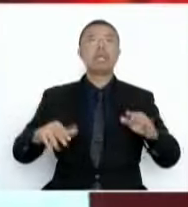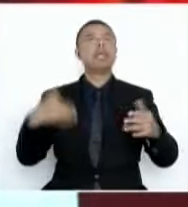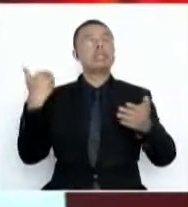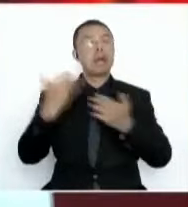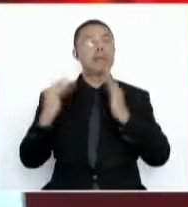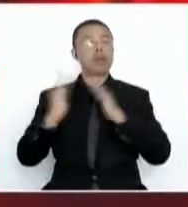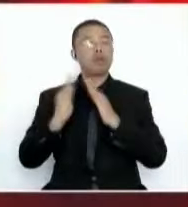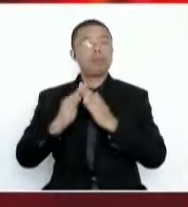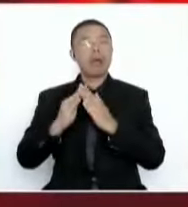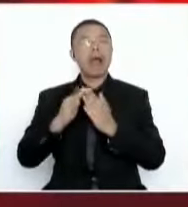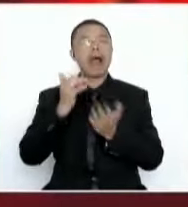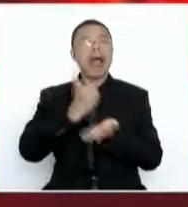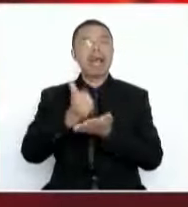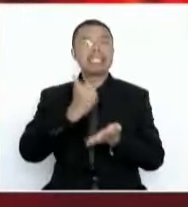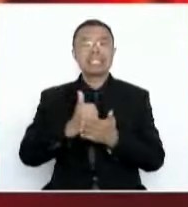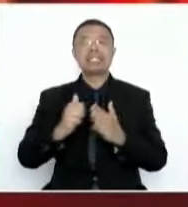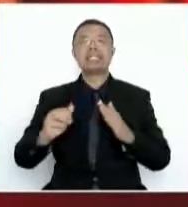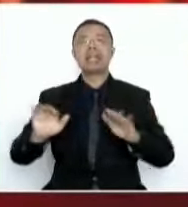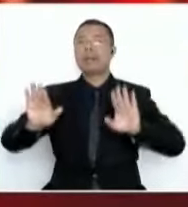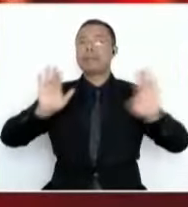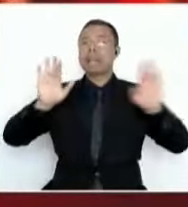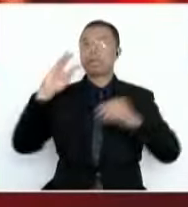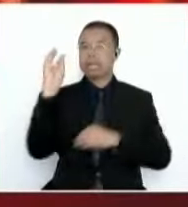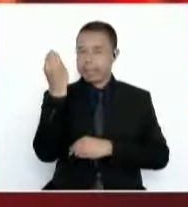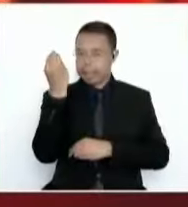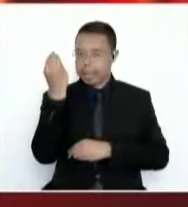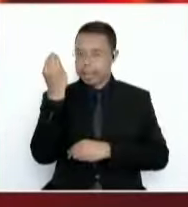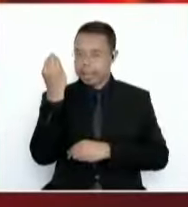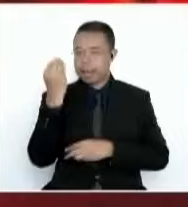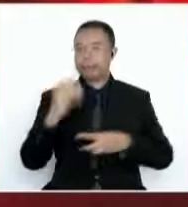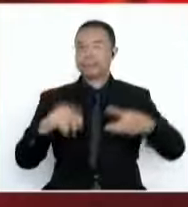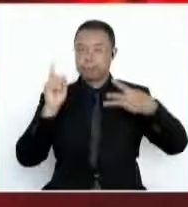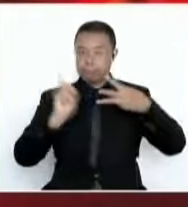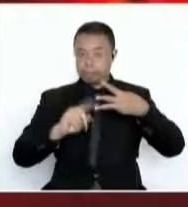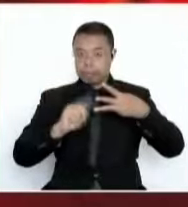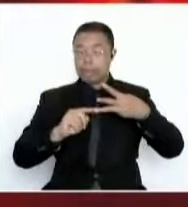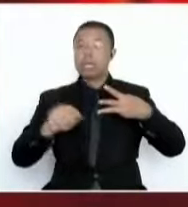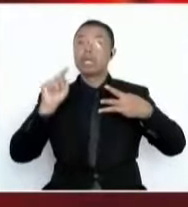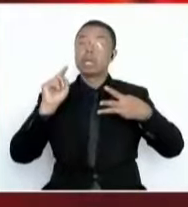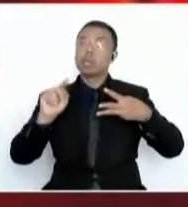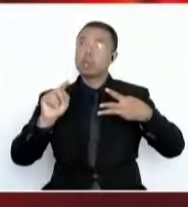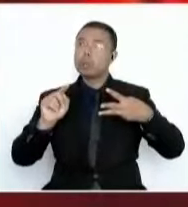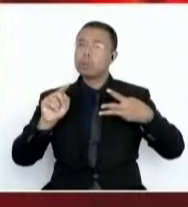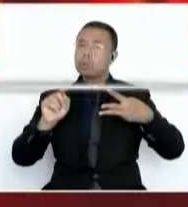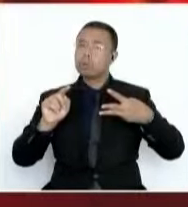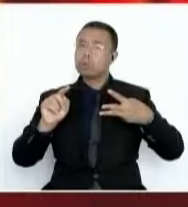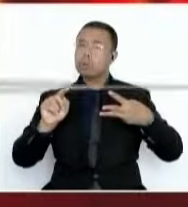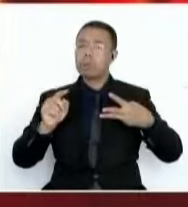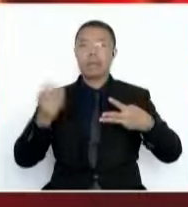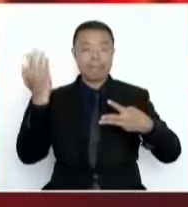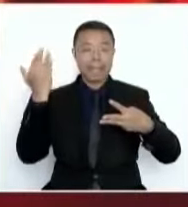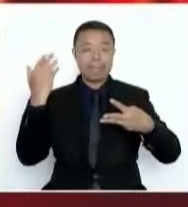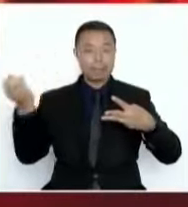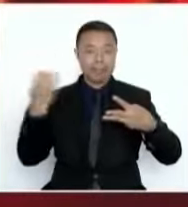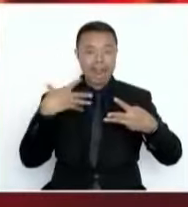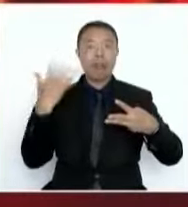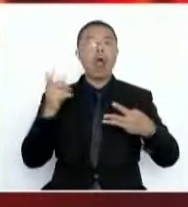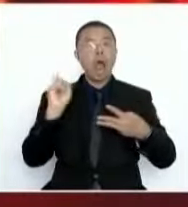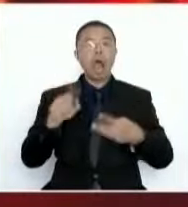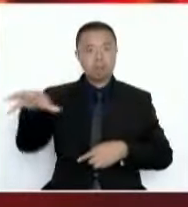rumah adat Betawi Jakarta kemudian yang ketiga itu adalah bagaimana tadi di setiap